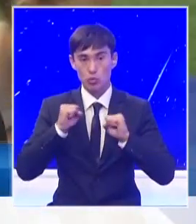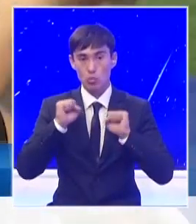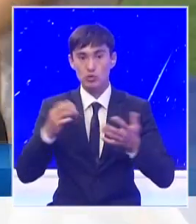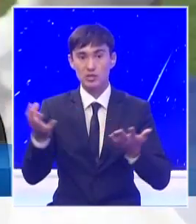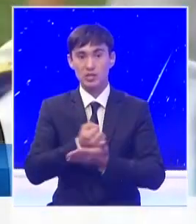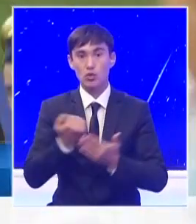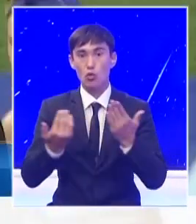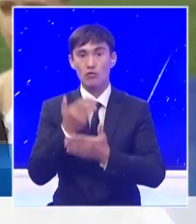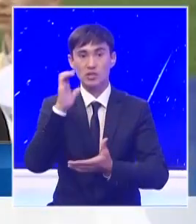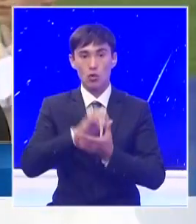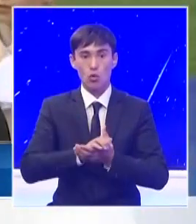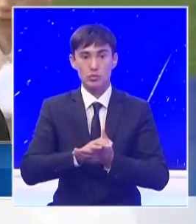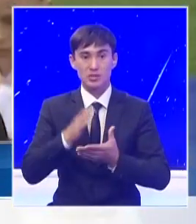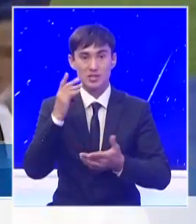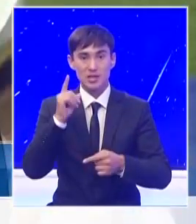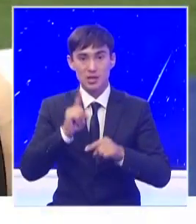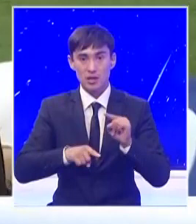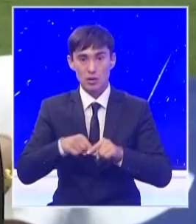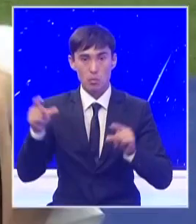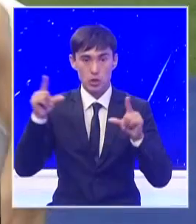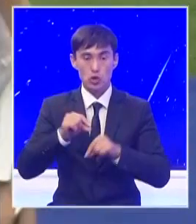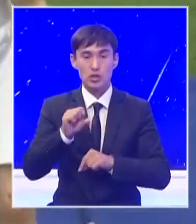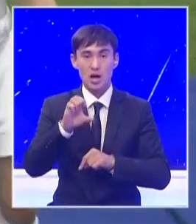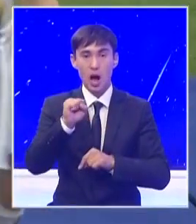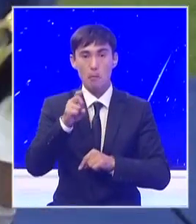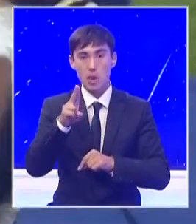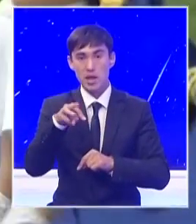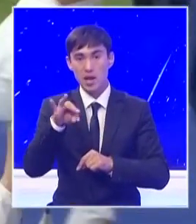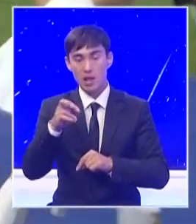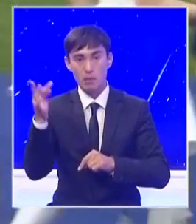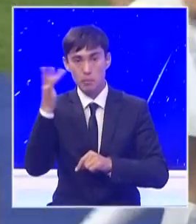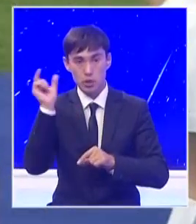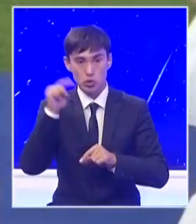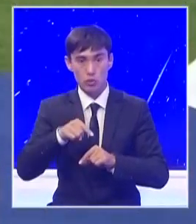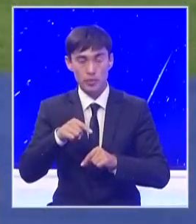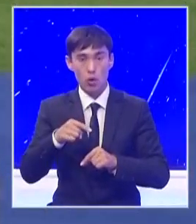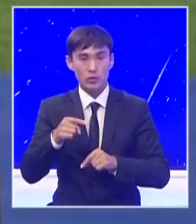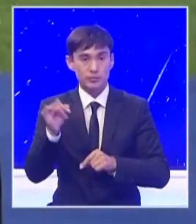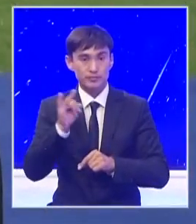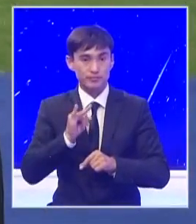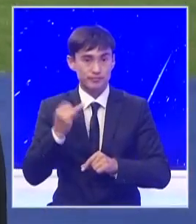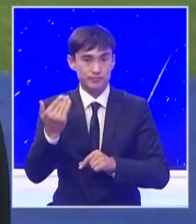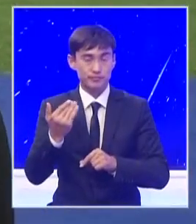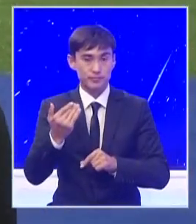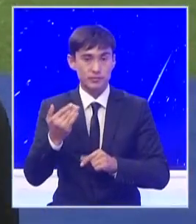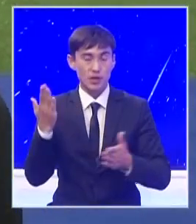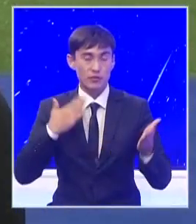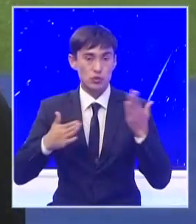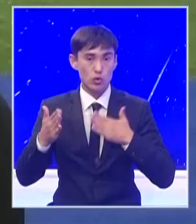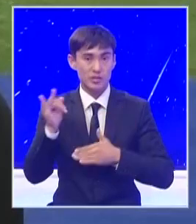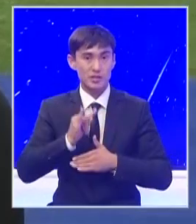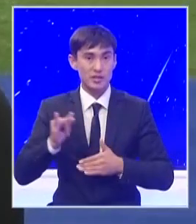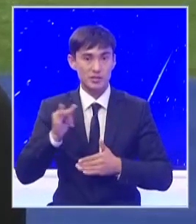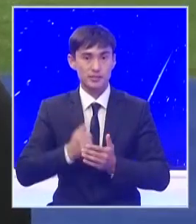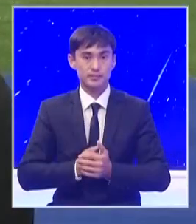новые знакомства. Он, конечно, не родной, пришел с Америки, но все же он очень интригованный, веселый,